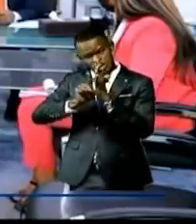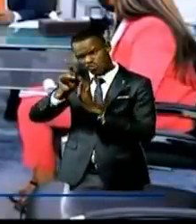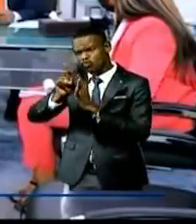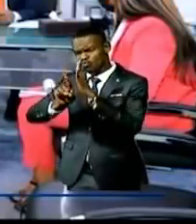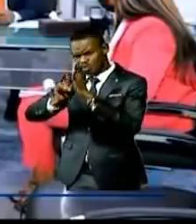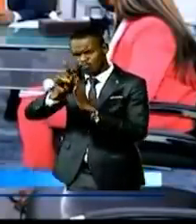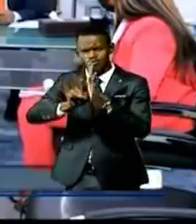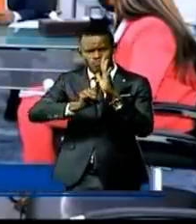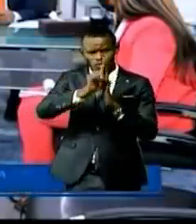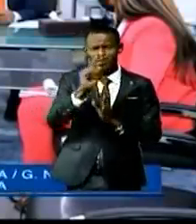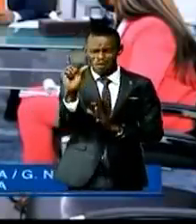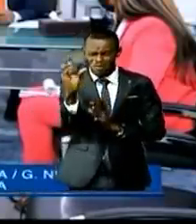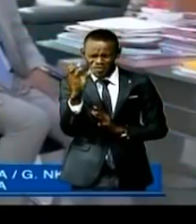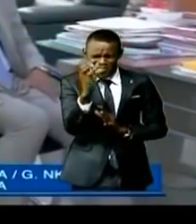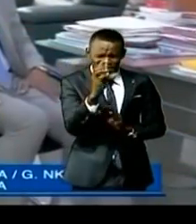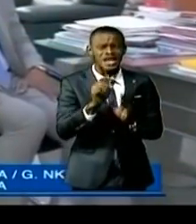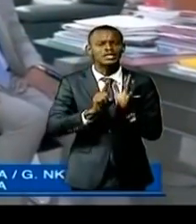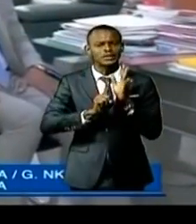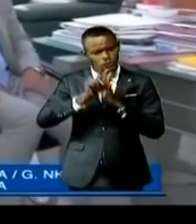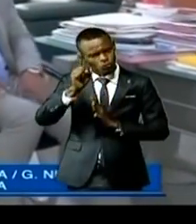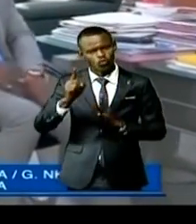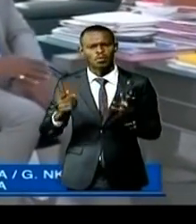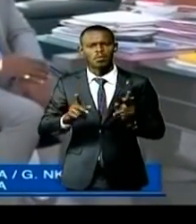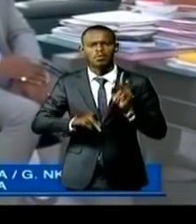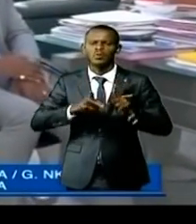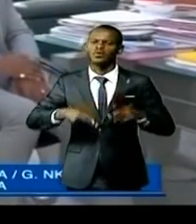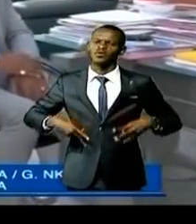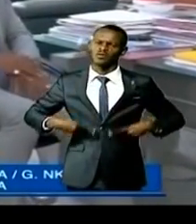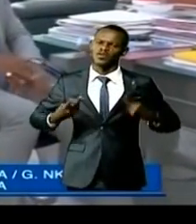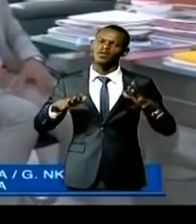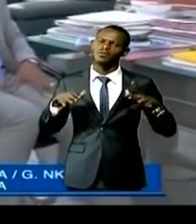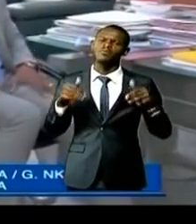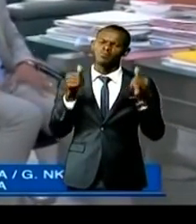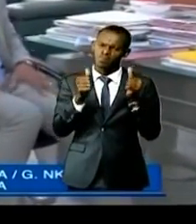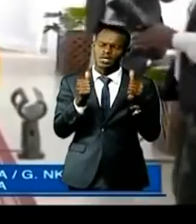plaidé pour le renforcement des institutions de contrôle comme